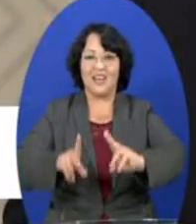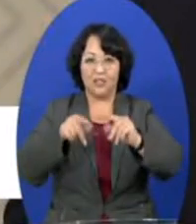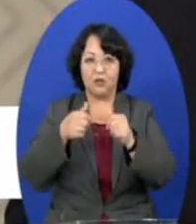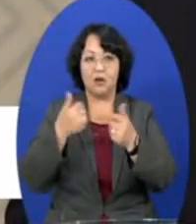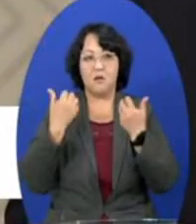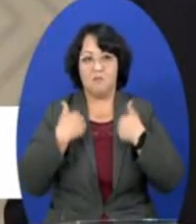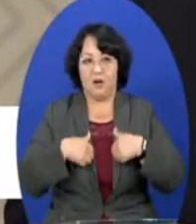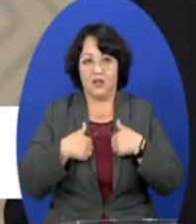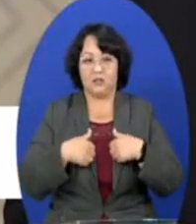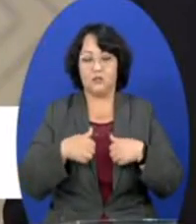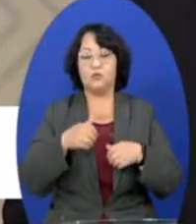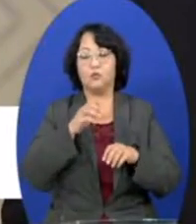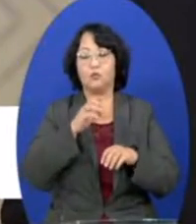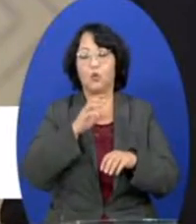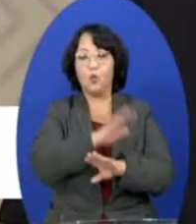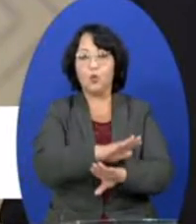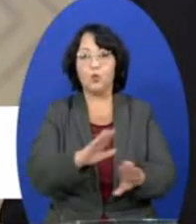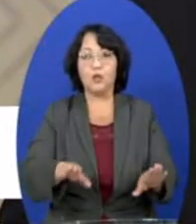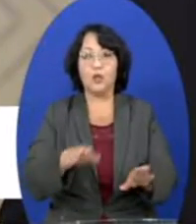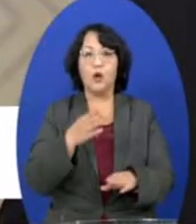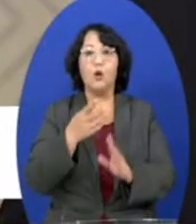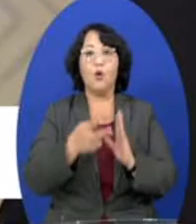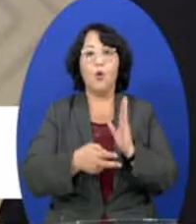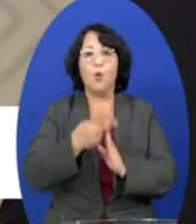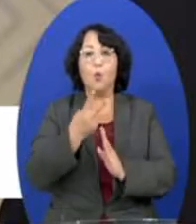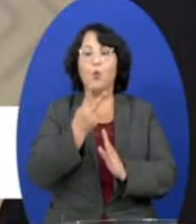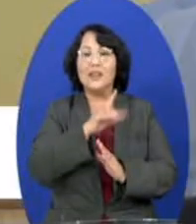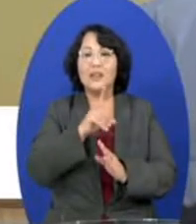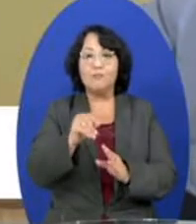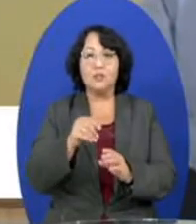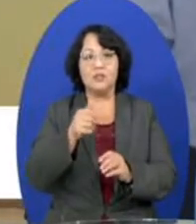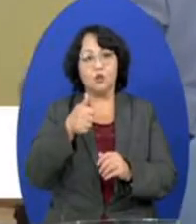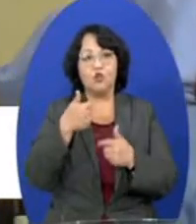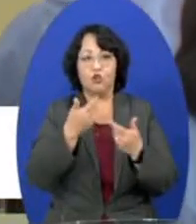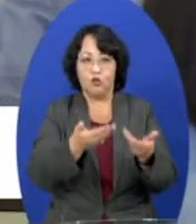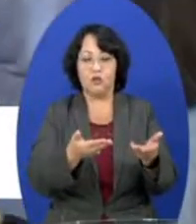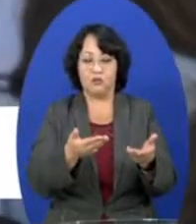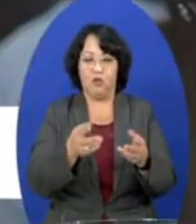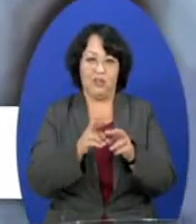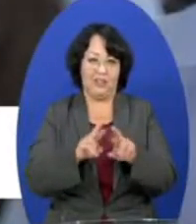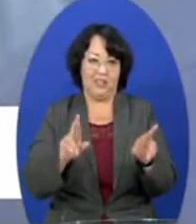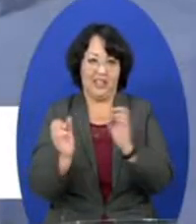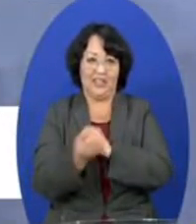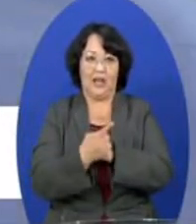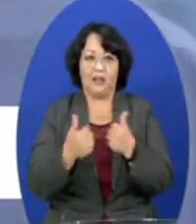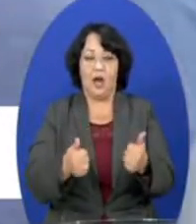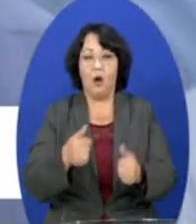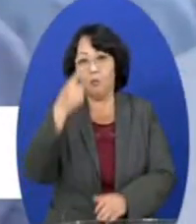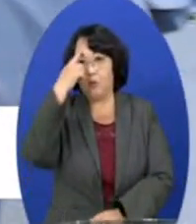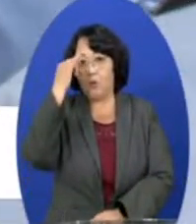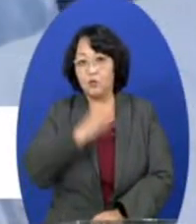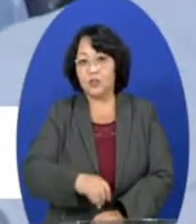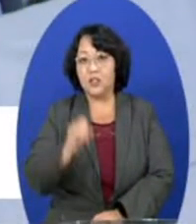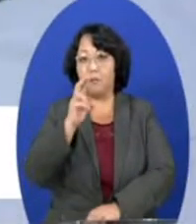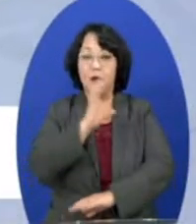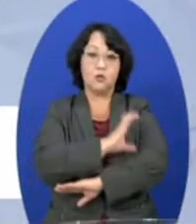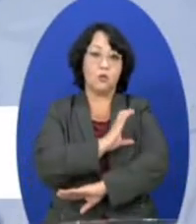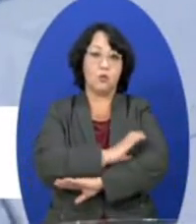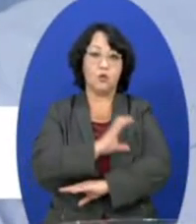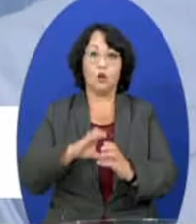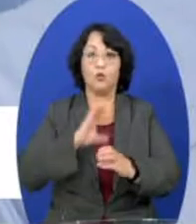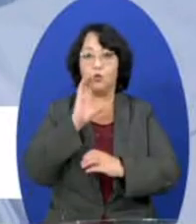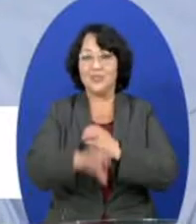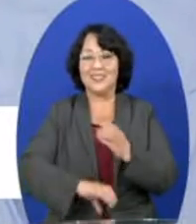тал дээр, сурагчдыг үнэлэх тал дээр онцгой одоо ийм ялгарлалтай хөтөлбөр байдаг юм. За манай улсын ерөнхий боловсролын сургалтад